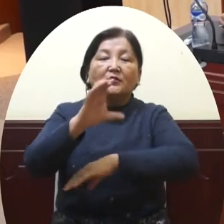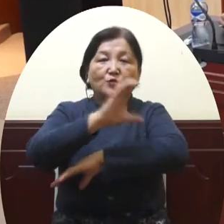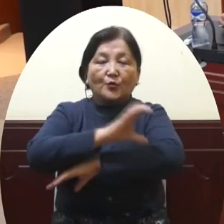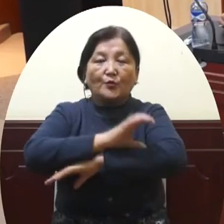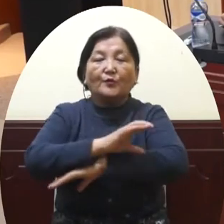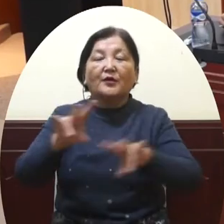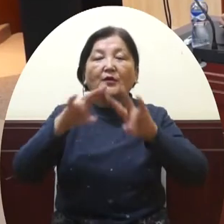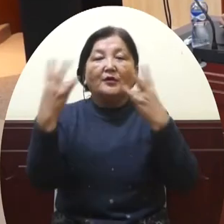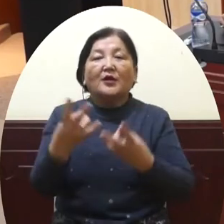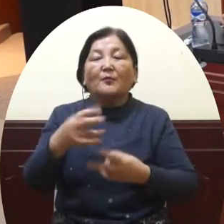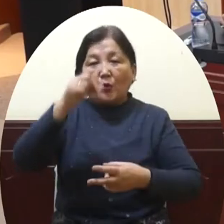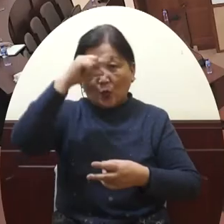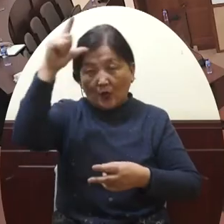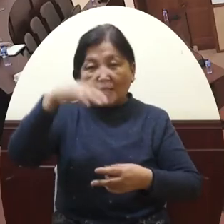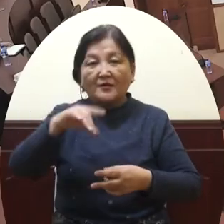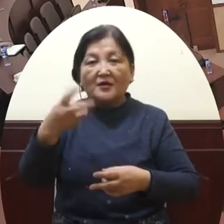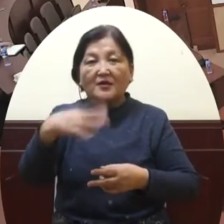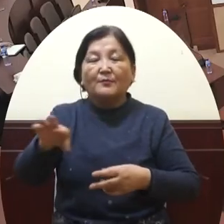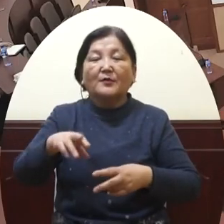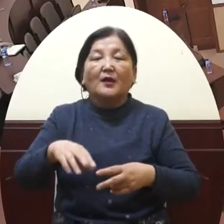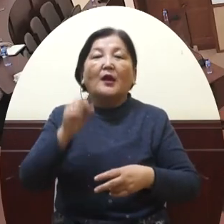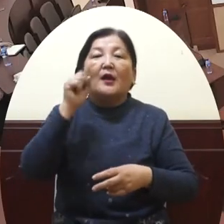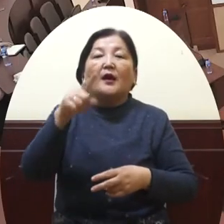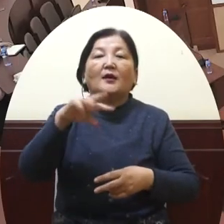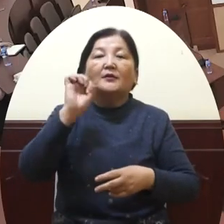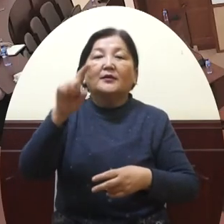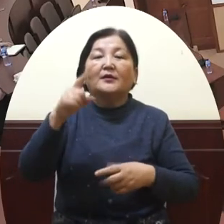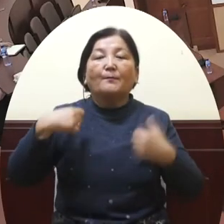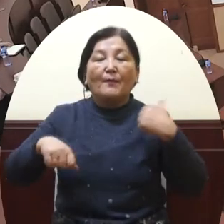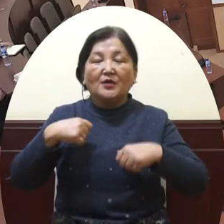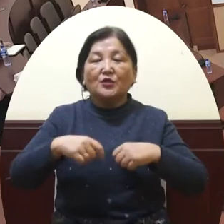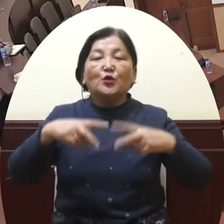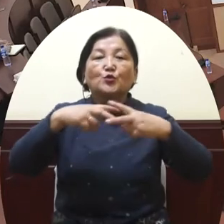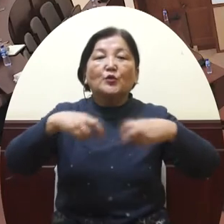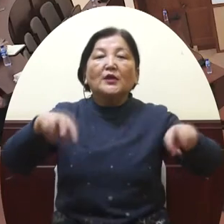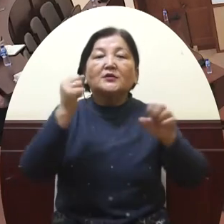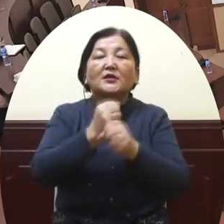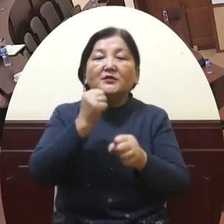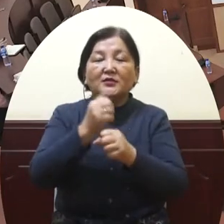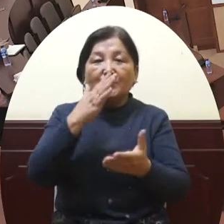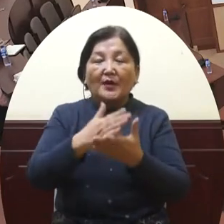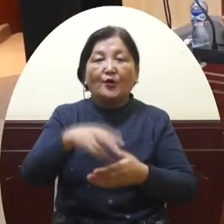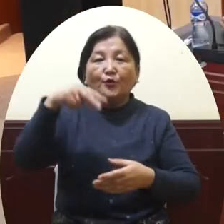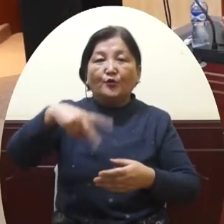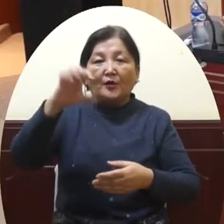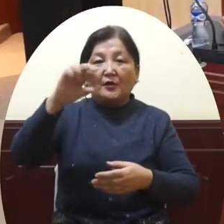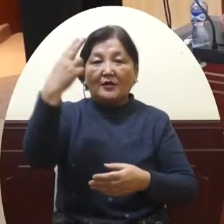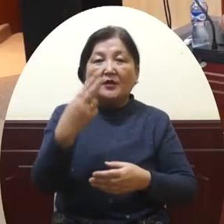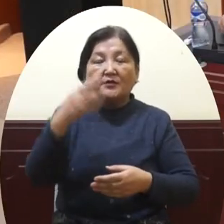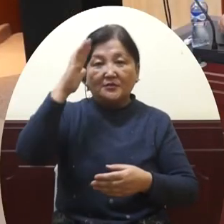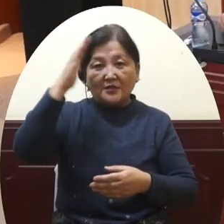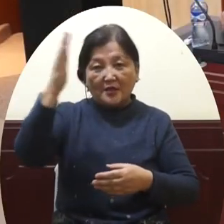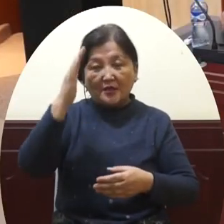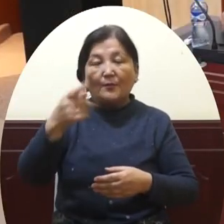тэнхимийн Ахлах багш, судлаач гэж байгаа юм аа. Өнөөдрийн дэгцээр тав хүнтэй Монгол Улс